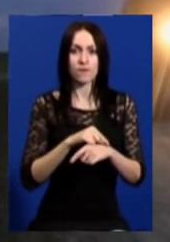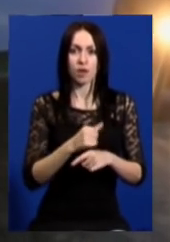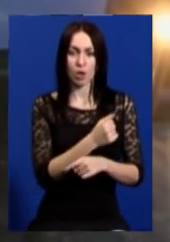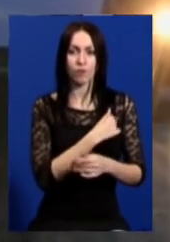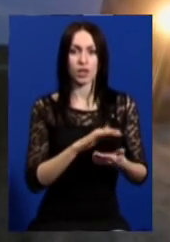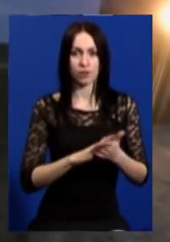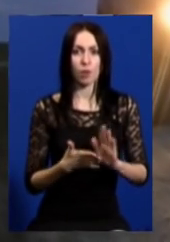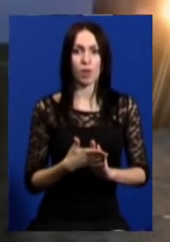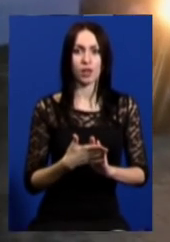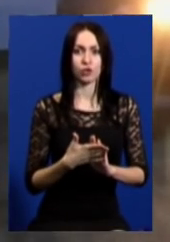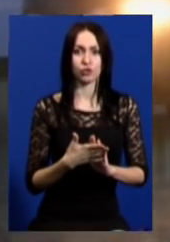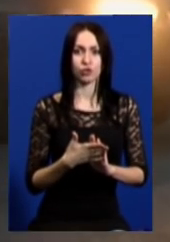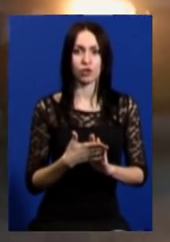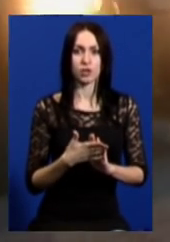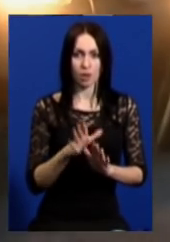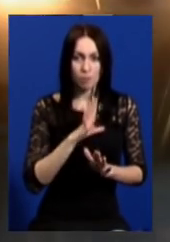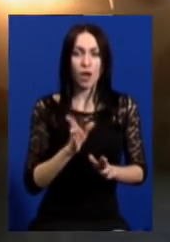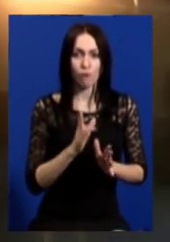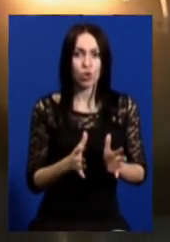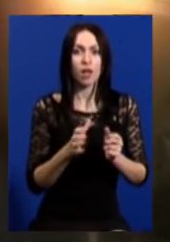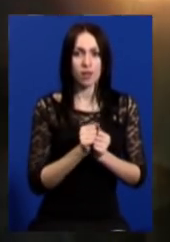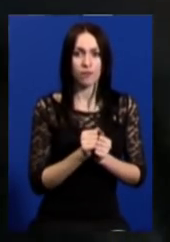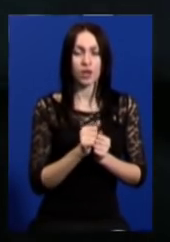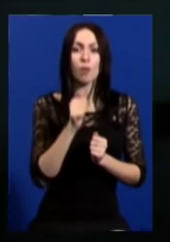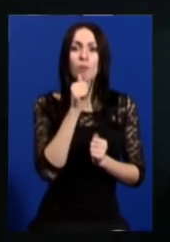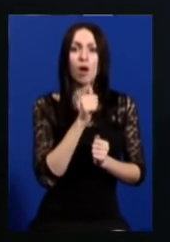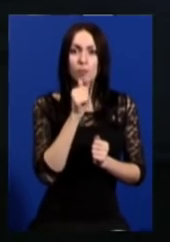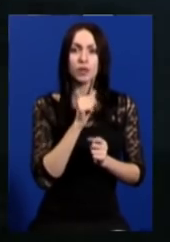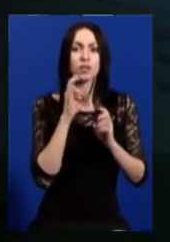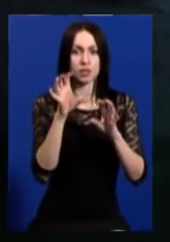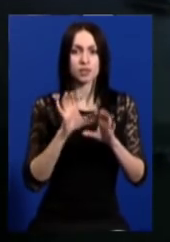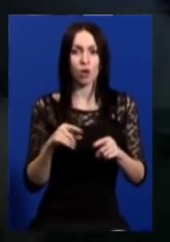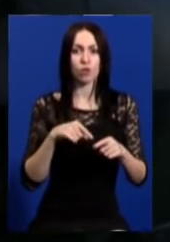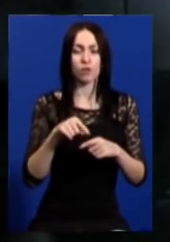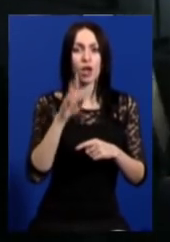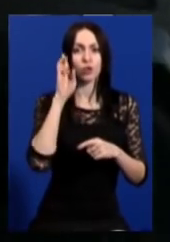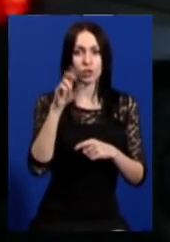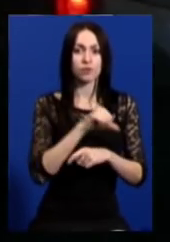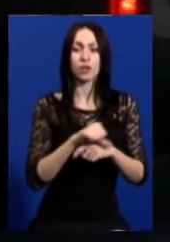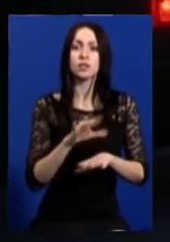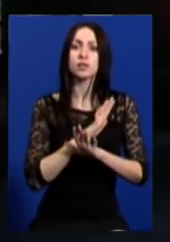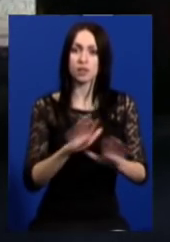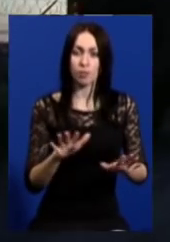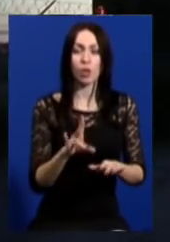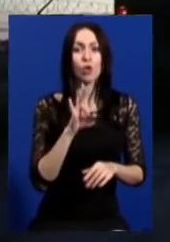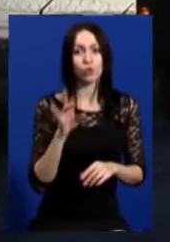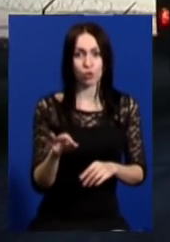стану? Ловили когось? Спроби незаконного перетину державного кордону не було, але